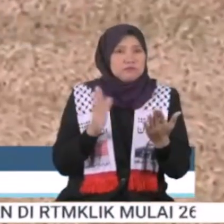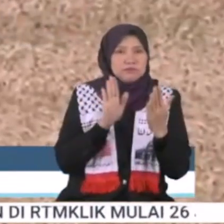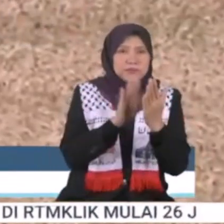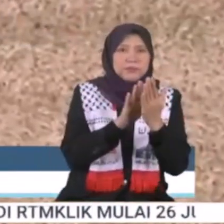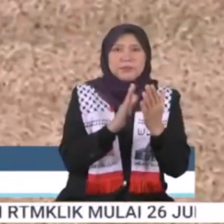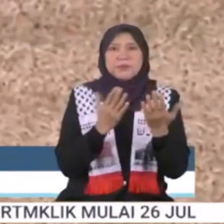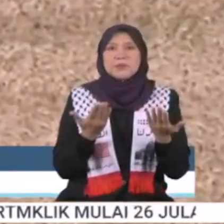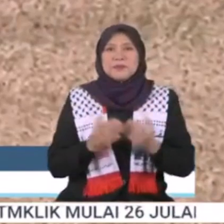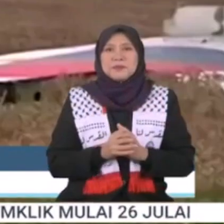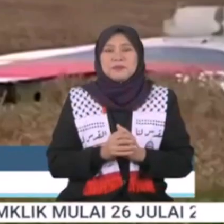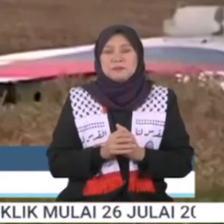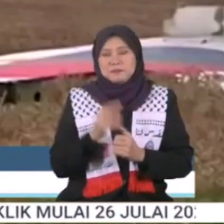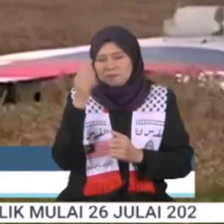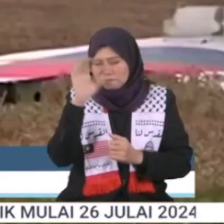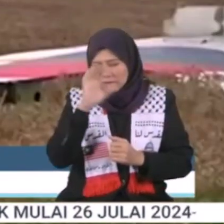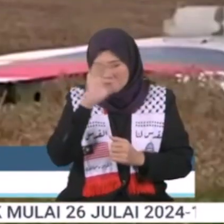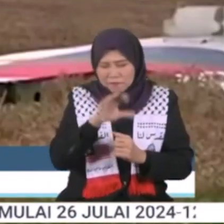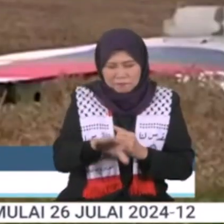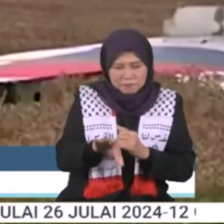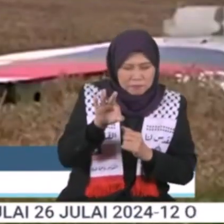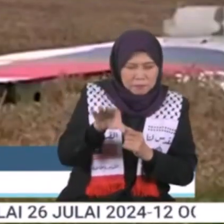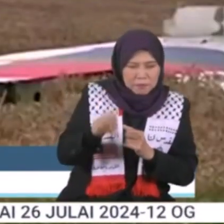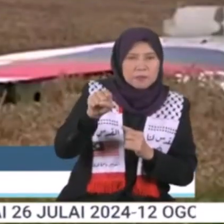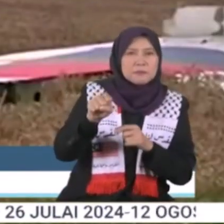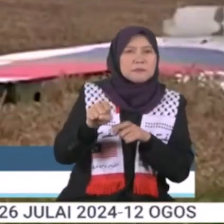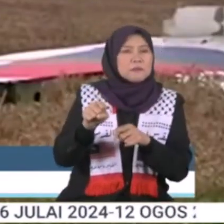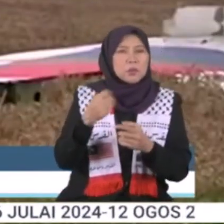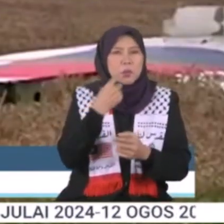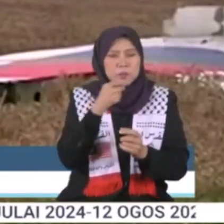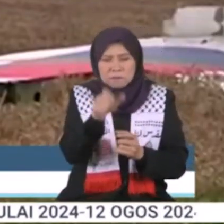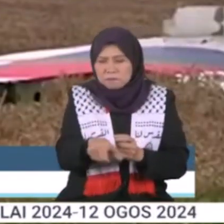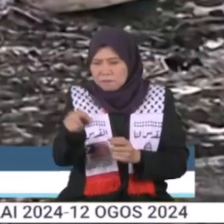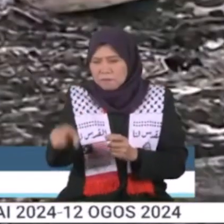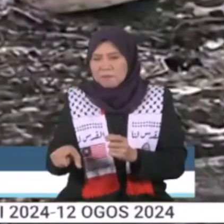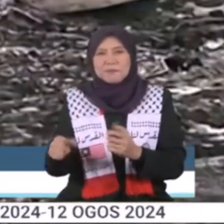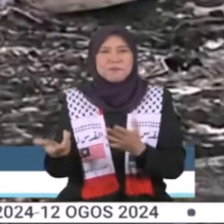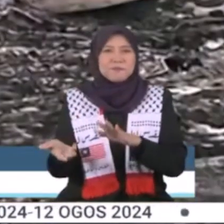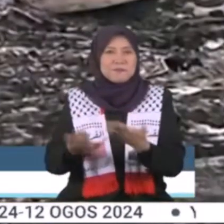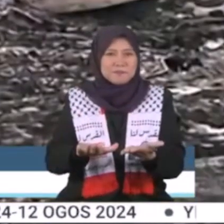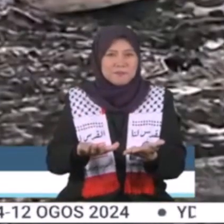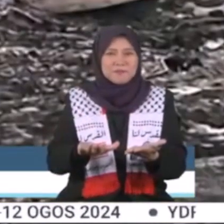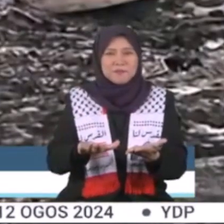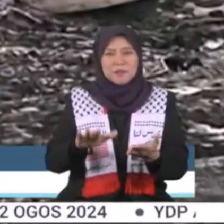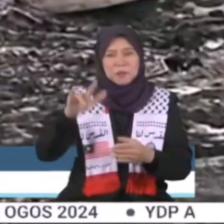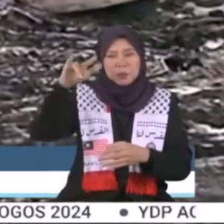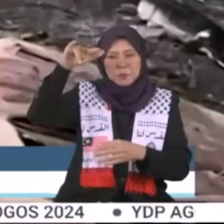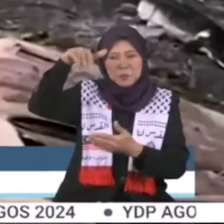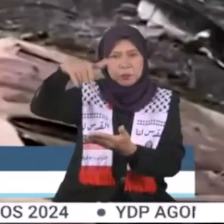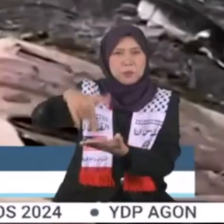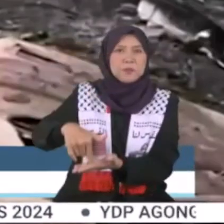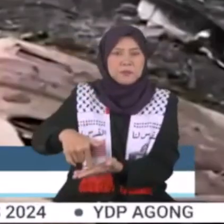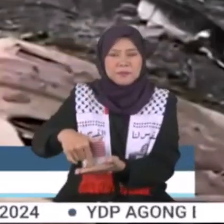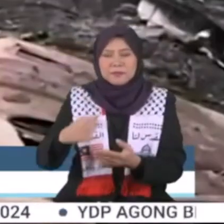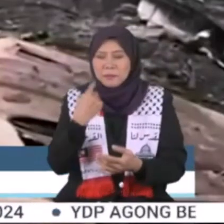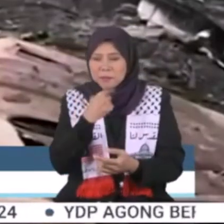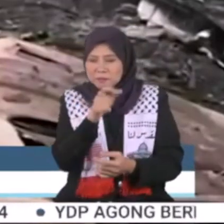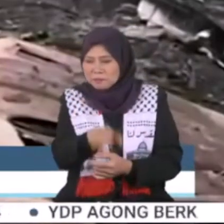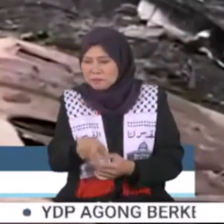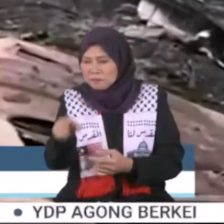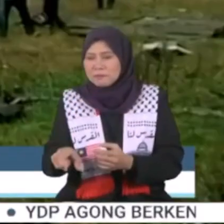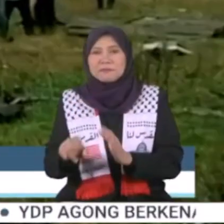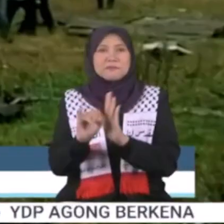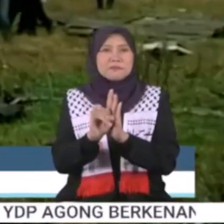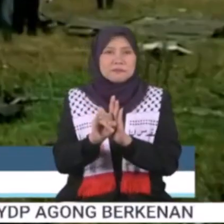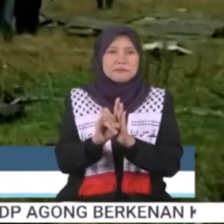dihadapi pasukan pengecaman mangsa bencana DVI sepanjang misi menyiasat bangkai pesawat dan identifikasi